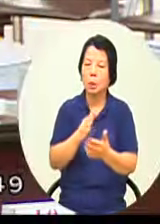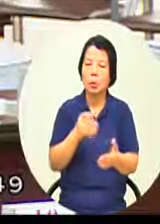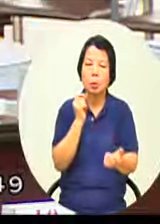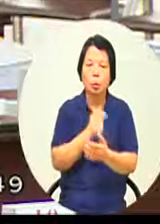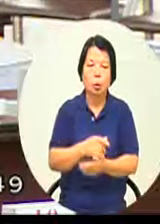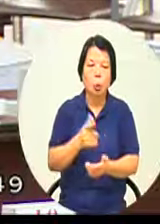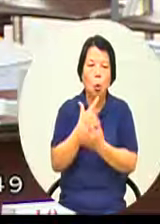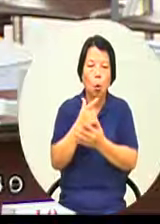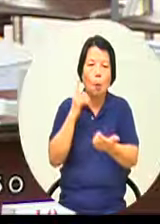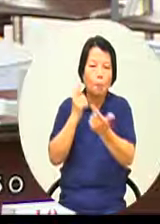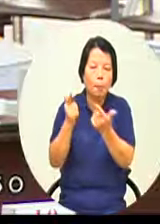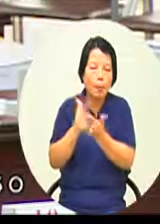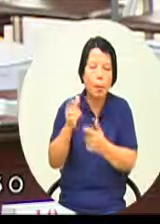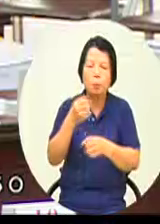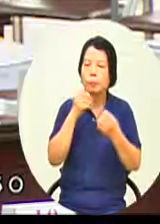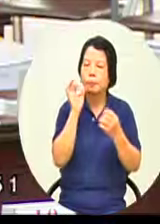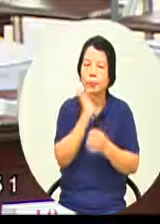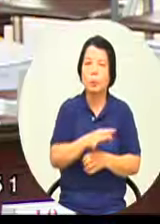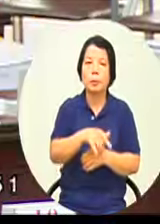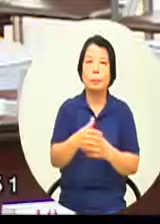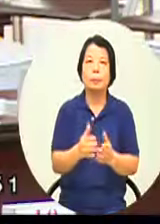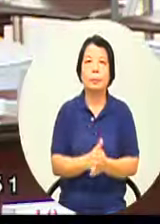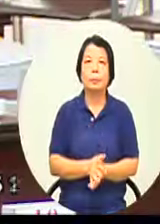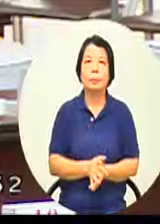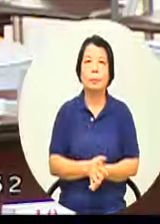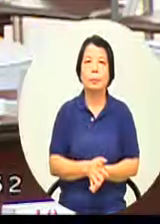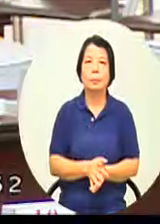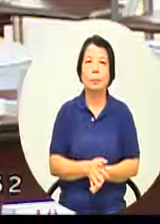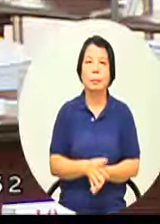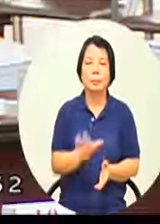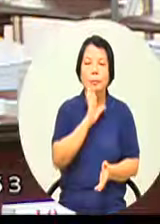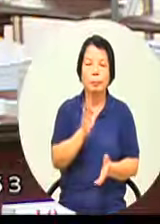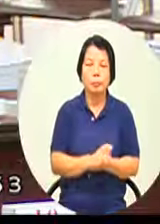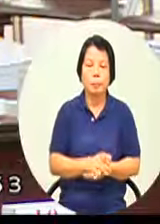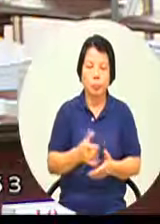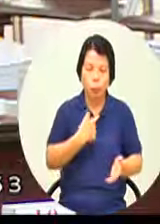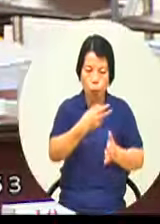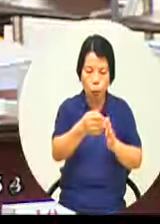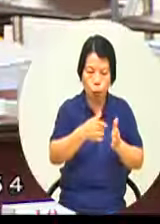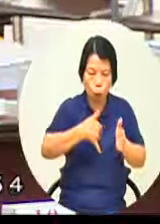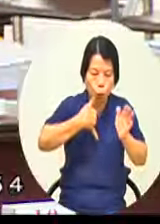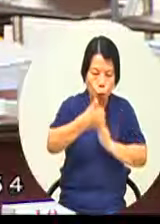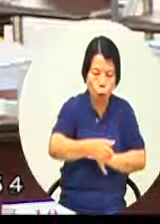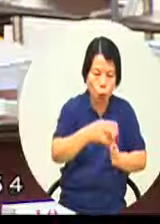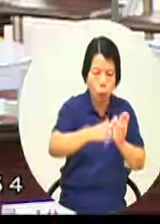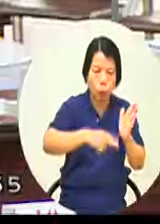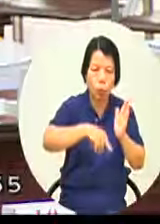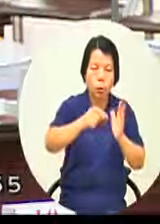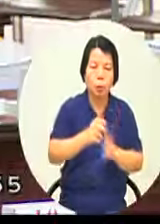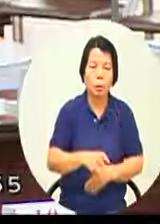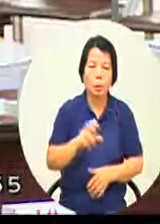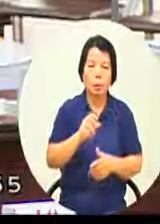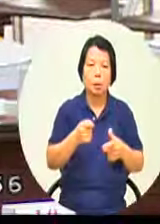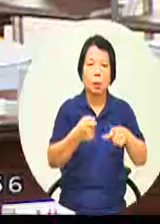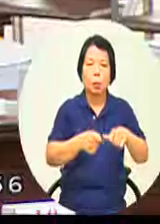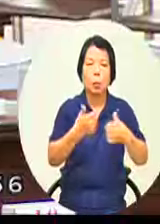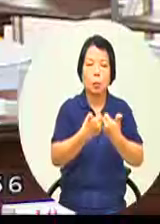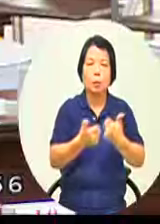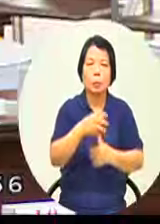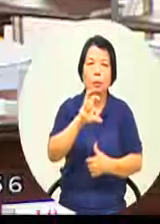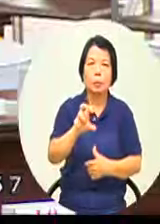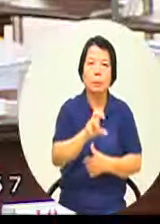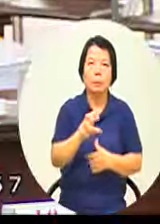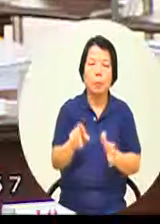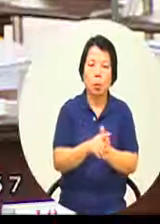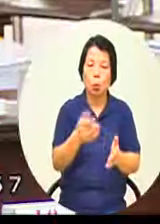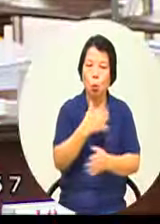爱听、无爱做配合的政治啊，对不对？咱讲实咧，就是伊啊解释八十公分咧，甚至咧，你若家己要起来做的经营，